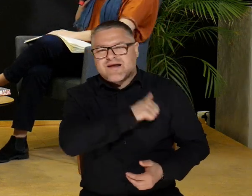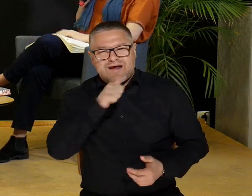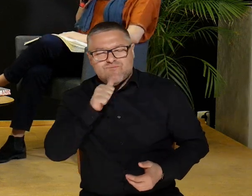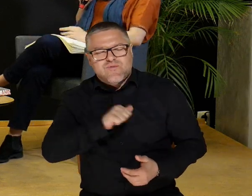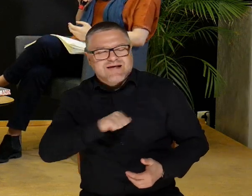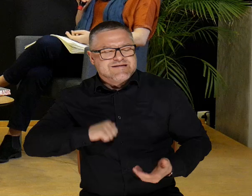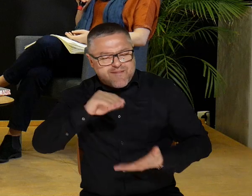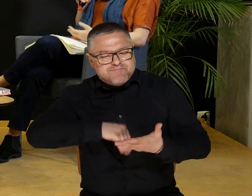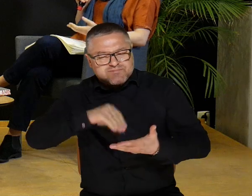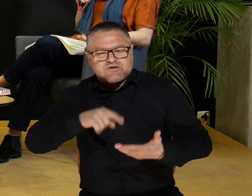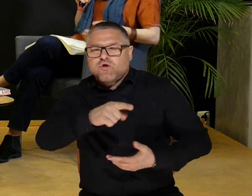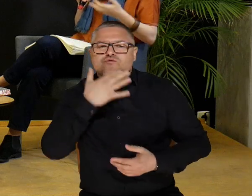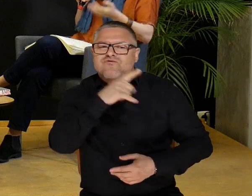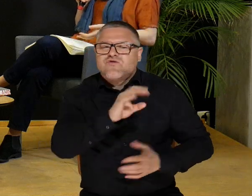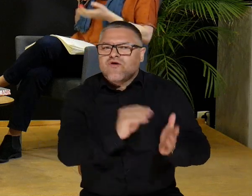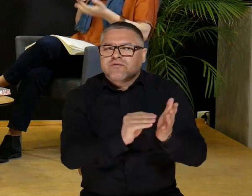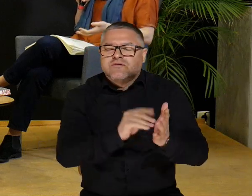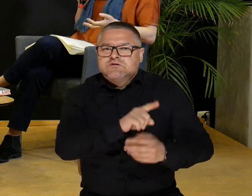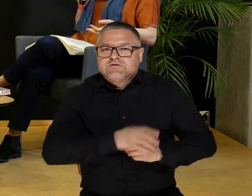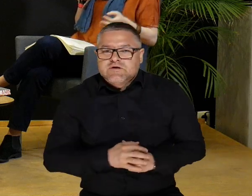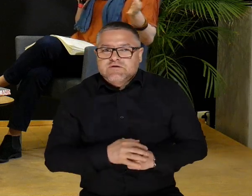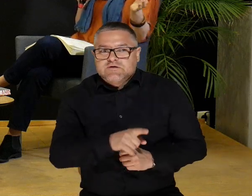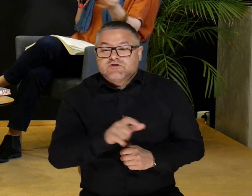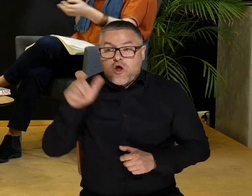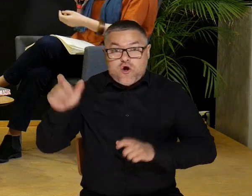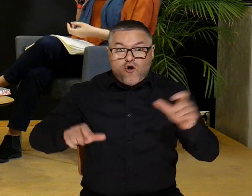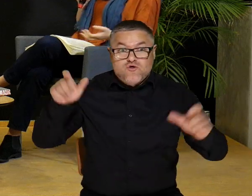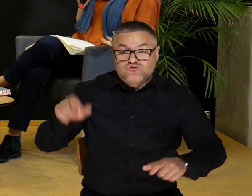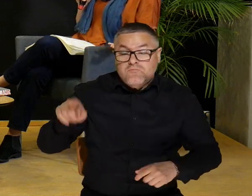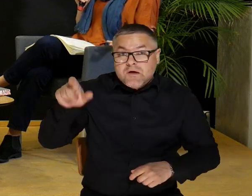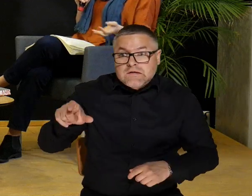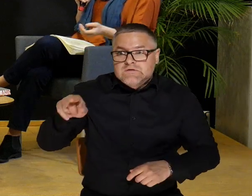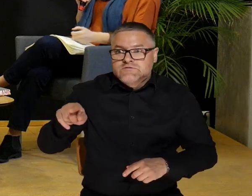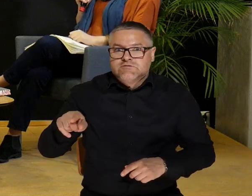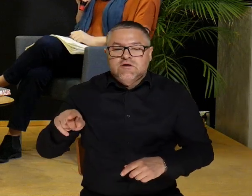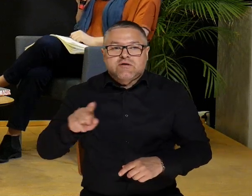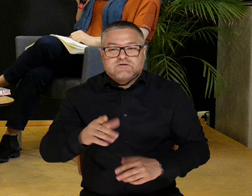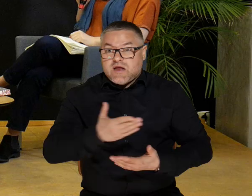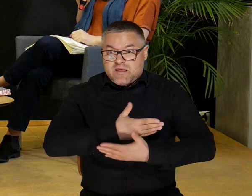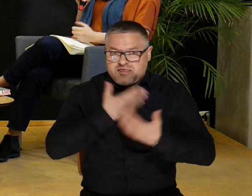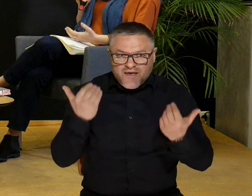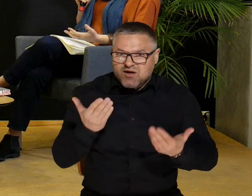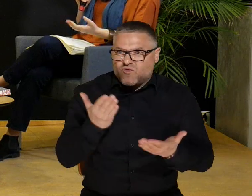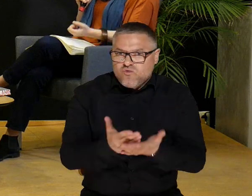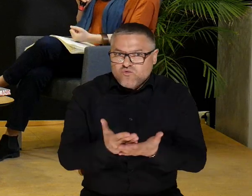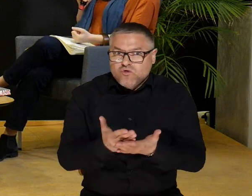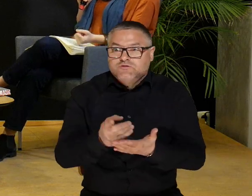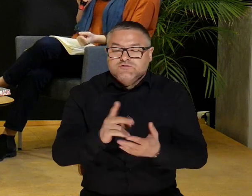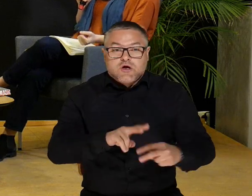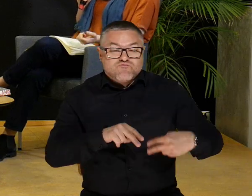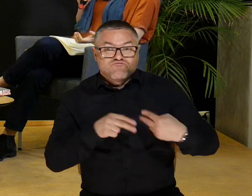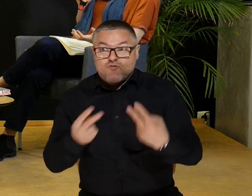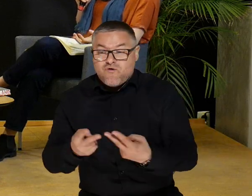rozmawialiśmy przed chwilą, że to jest jakby wydobycie tych postaci z takiego jakby nieistnienia, prawda? Sprawienie, że stają